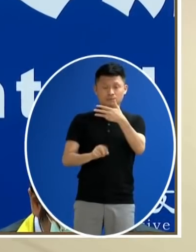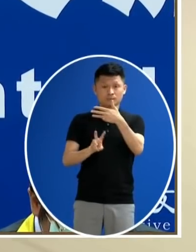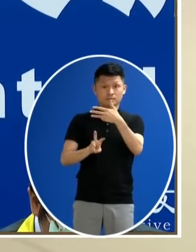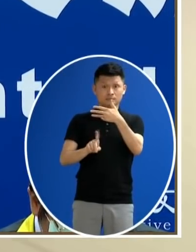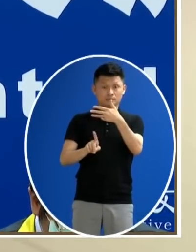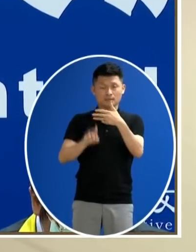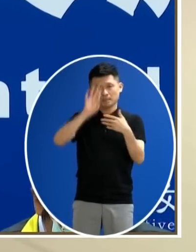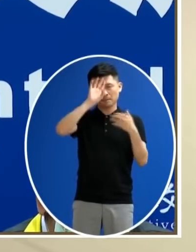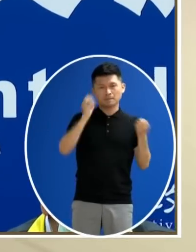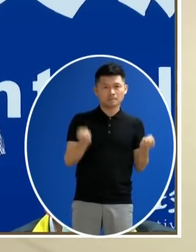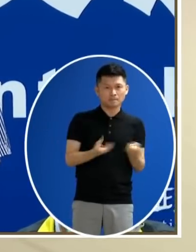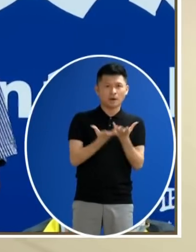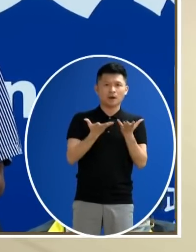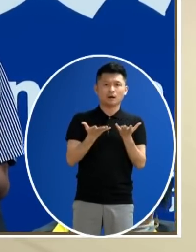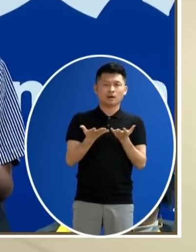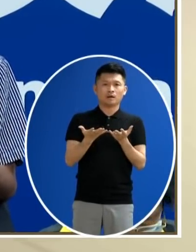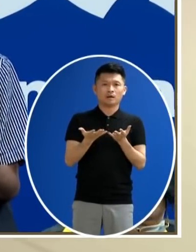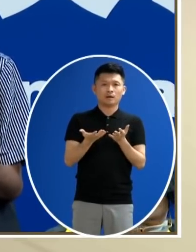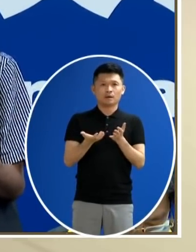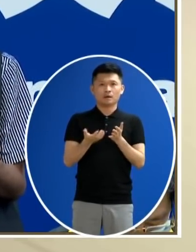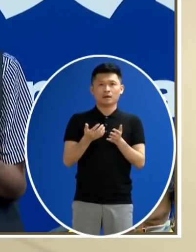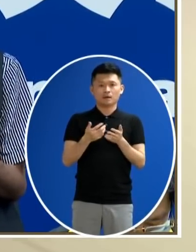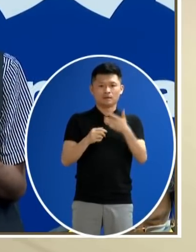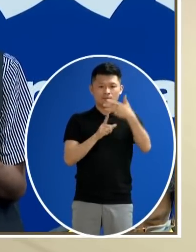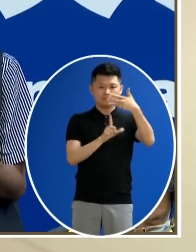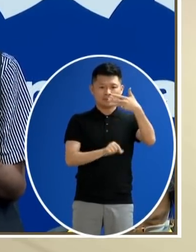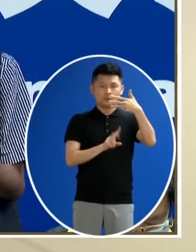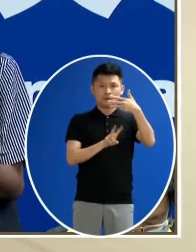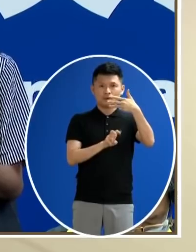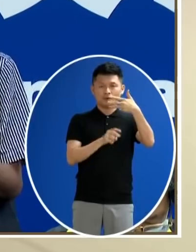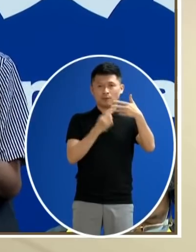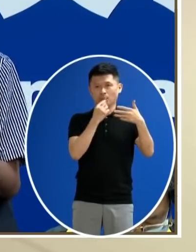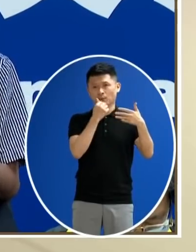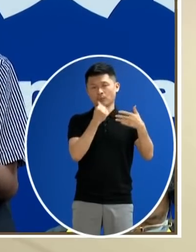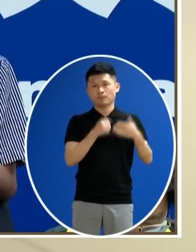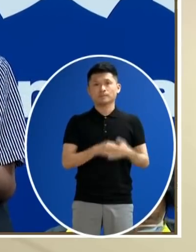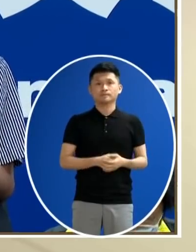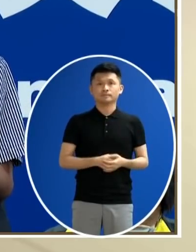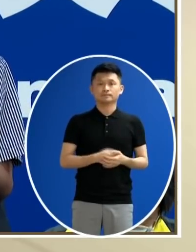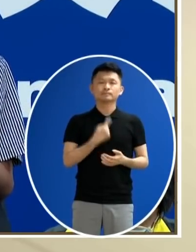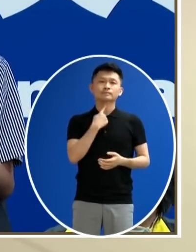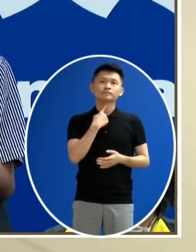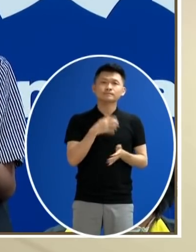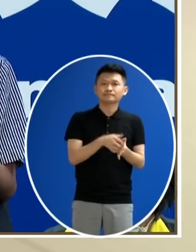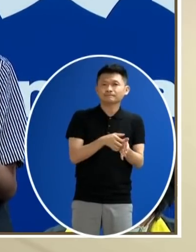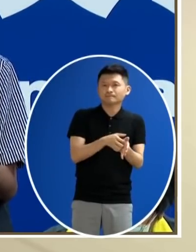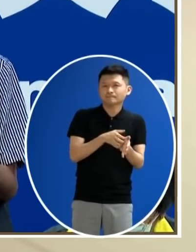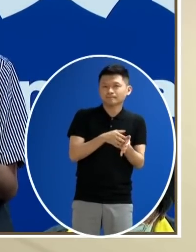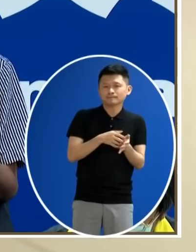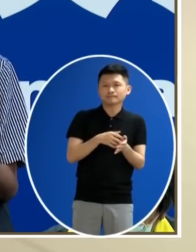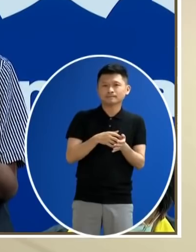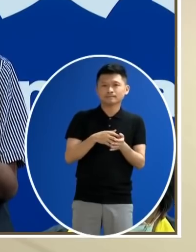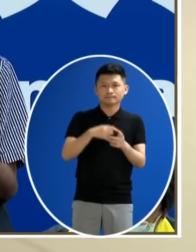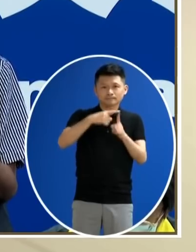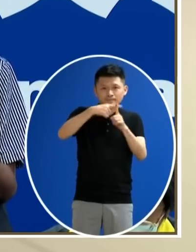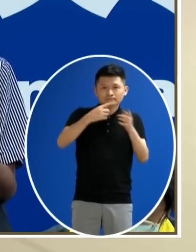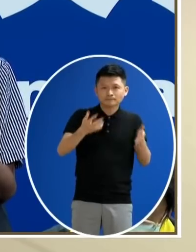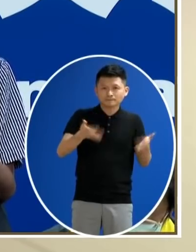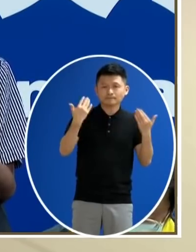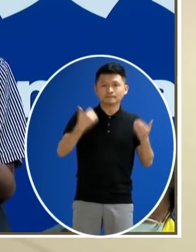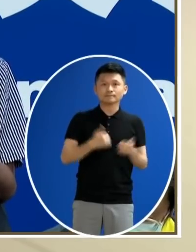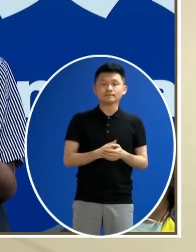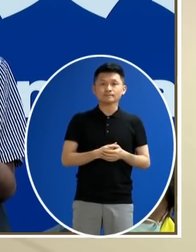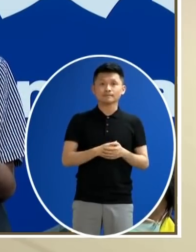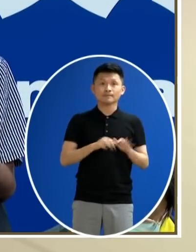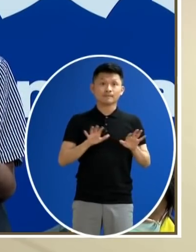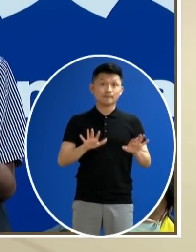看到发病日是比较早。8月28号，我们有问出有一个喉咙痒的一个轻微的症状，那因为现在目